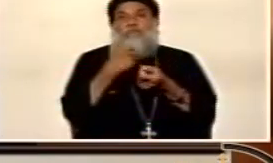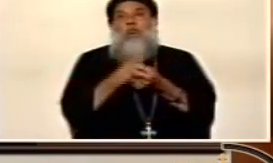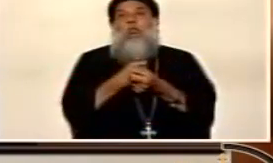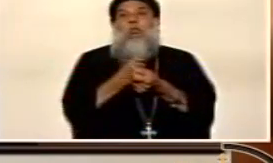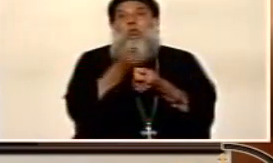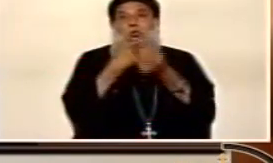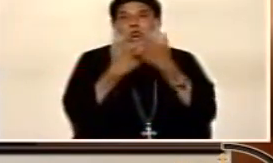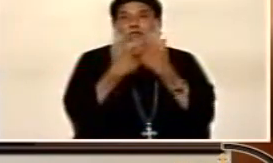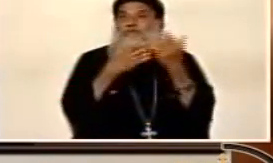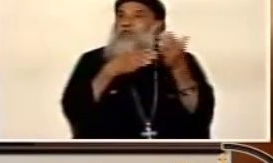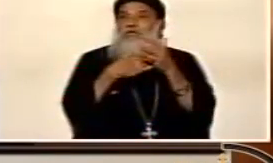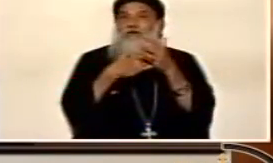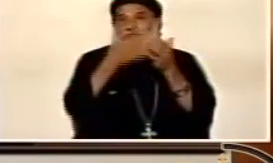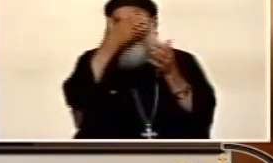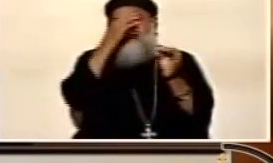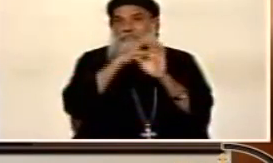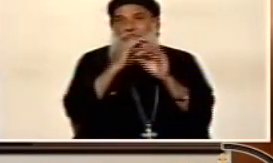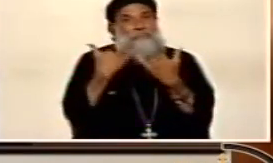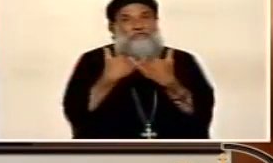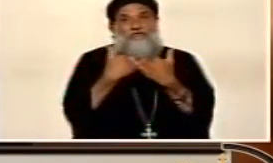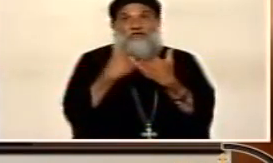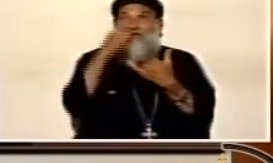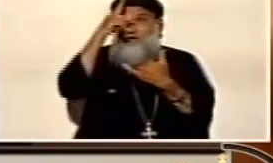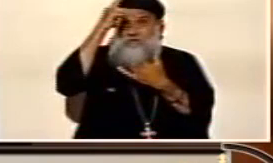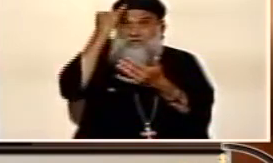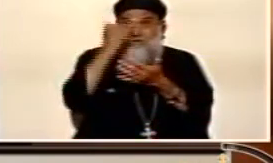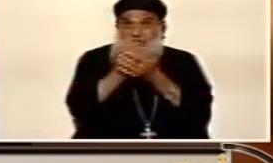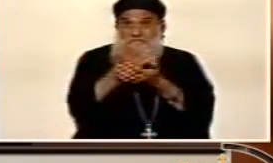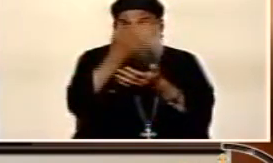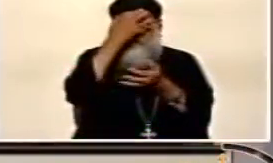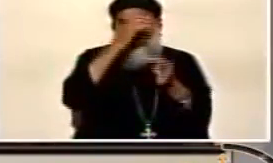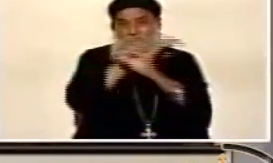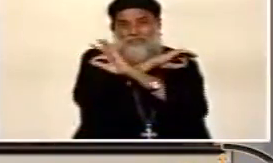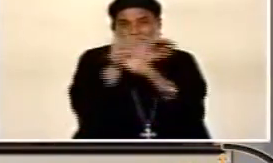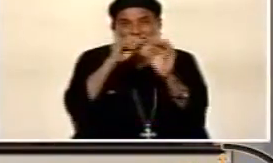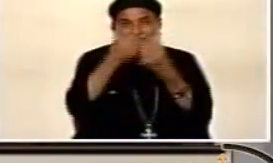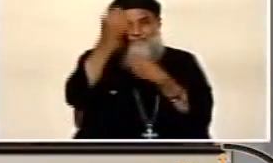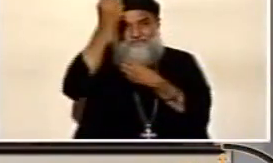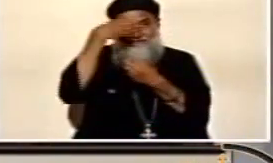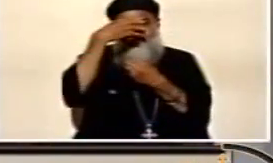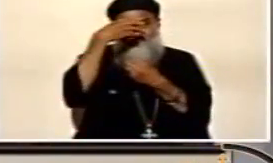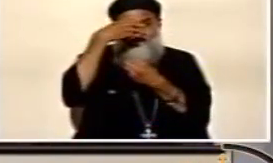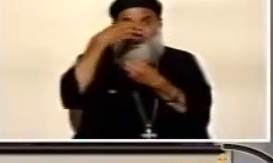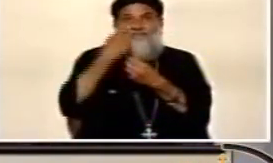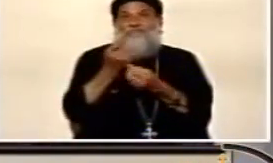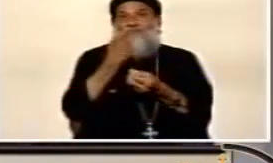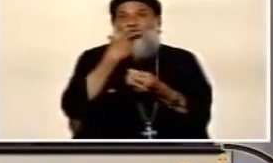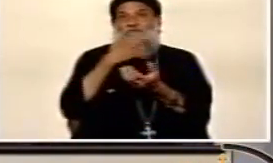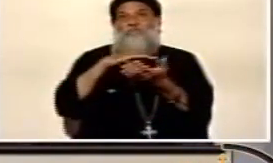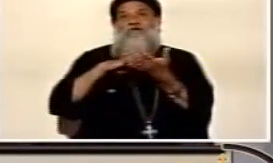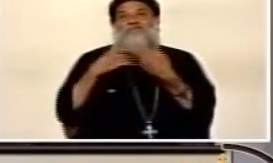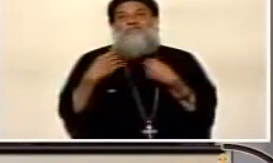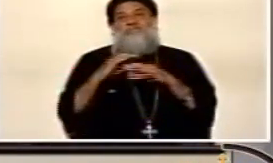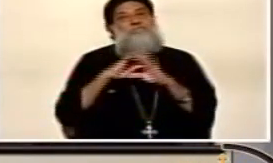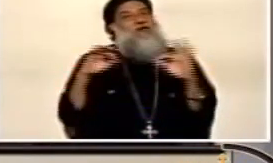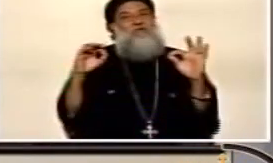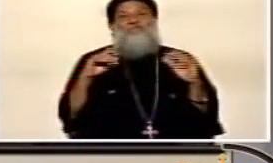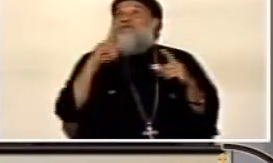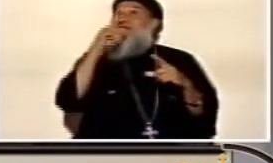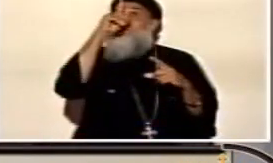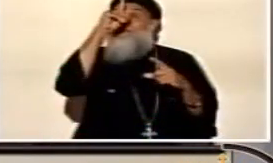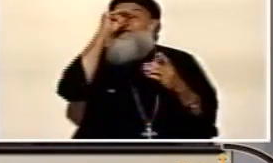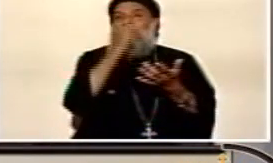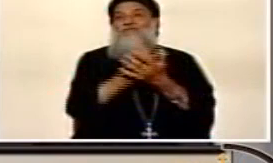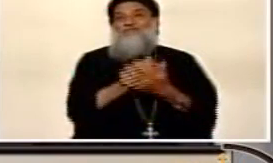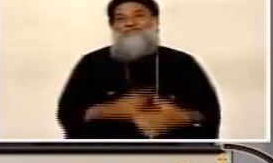لكن ممكن الدواء ما يديش شفاء. ربنا يدي يعطي الشفاء في الدواء بالظبط. فالشفاء